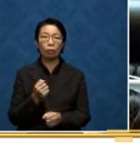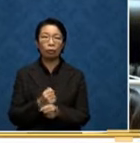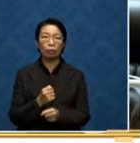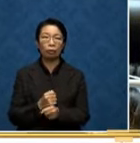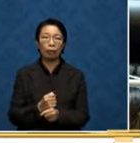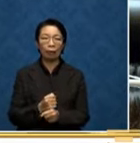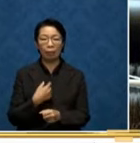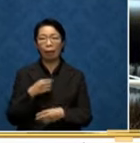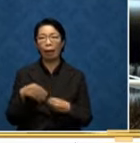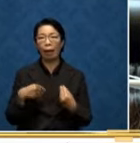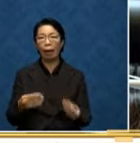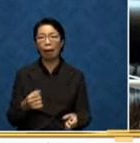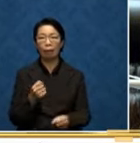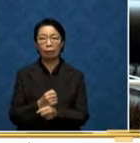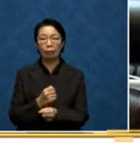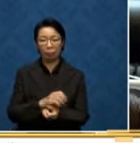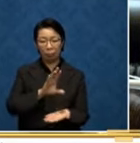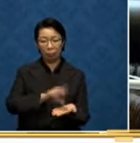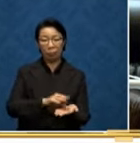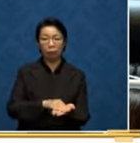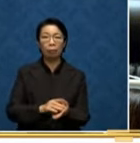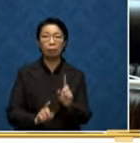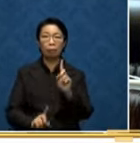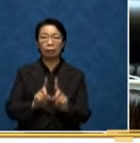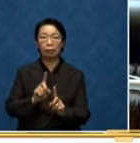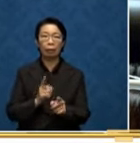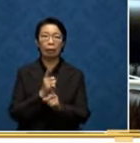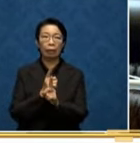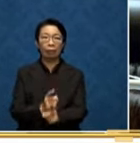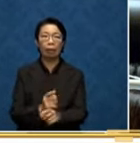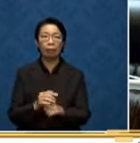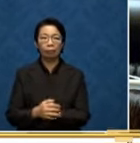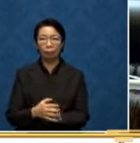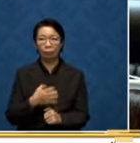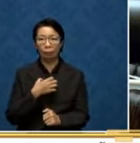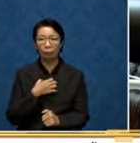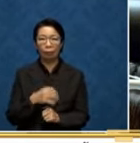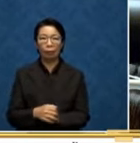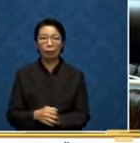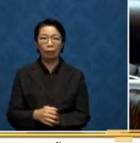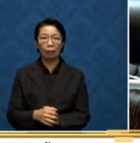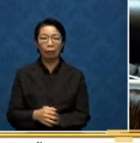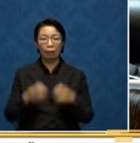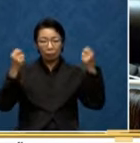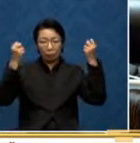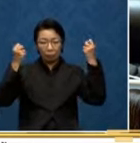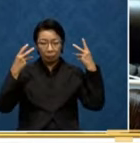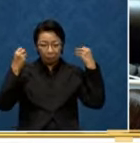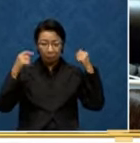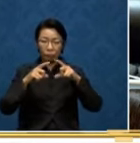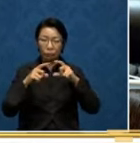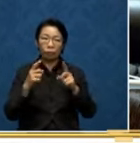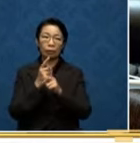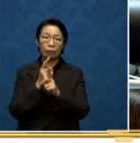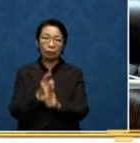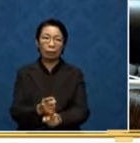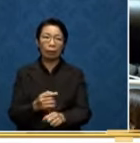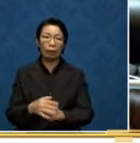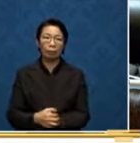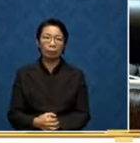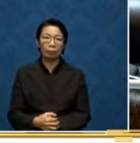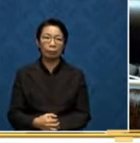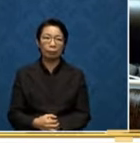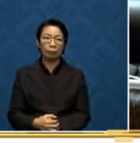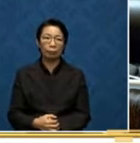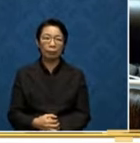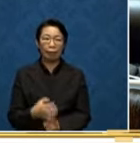การเก็บข้อมูลเชิงสถิตินะครับในเรื่องเช่นการรับรู้ของประชาชนนะครับถึงข่าวสารแล้วก็การที่จะสาม